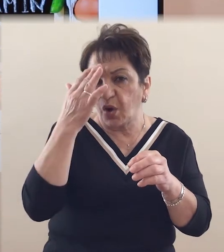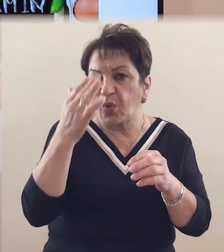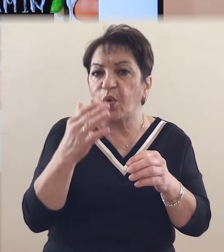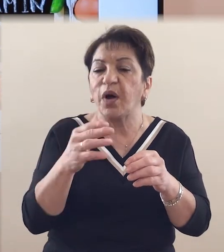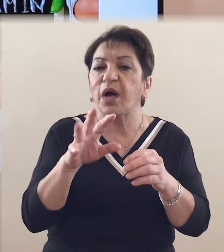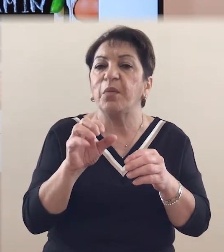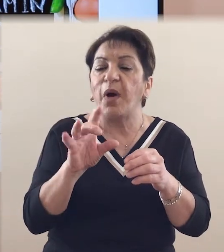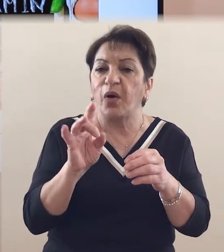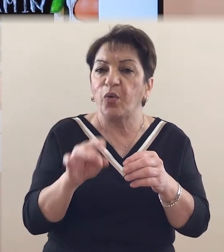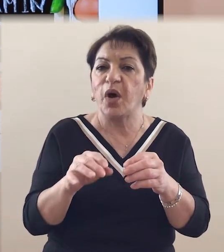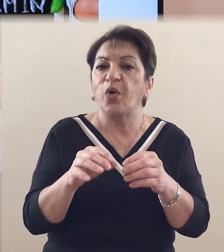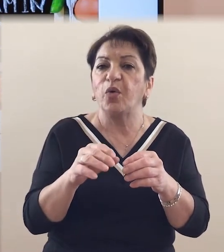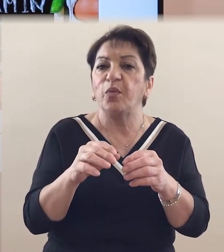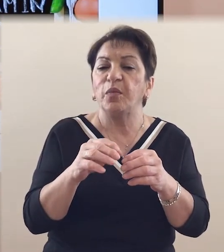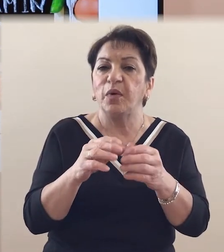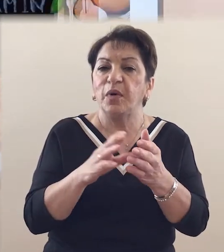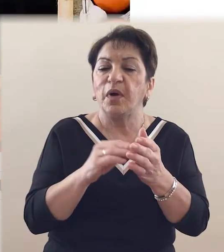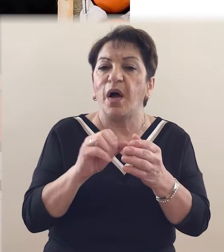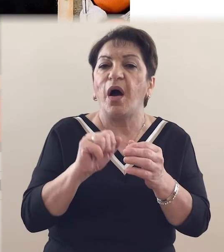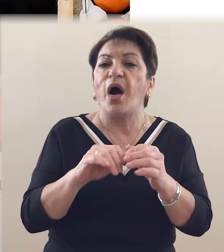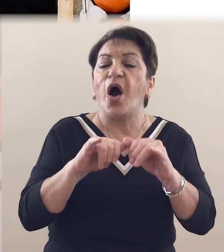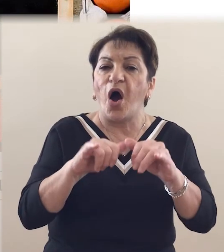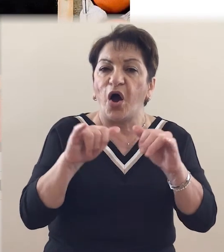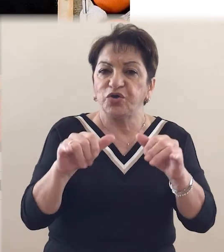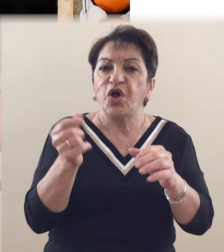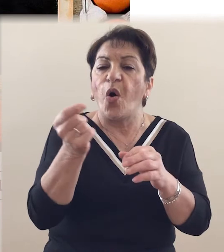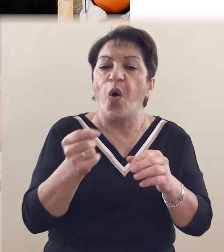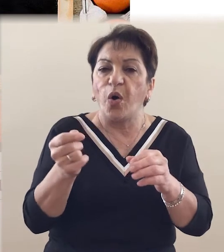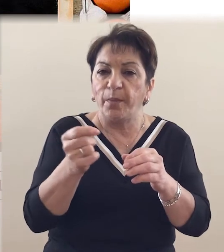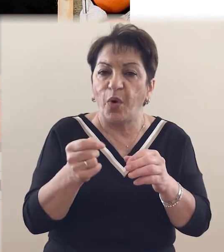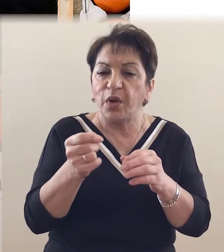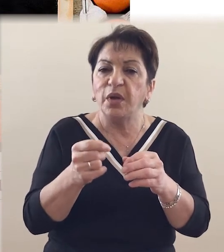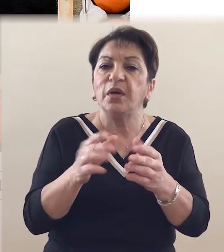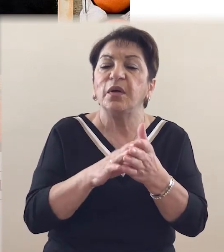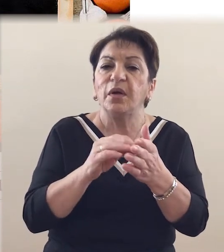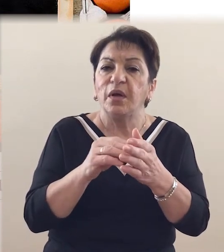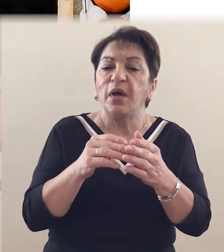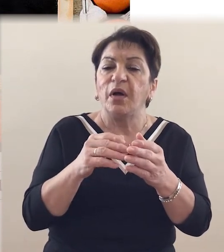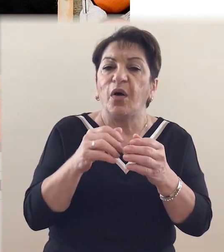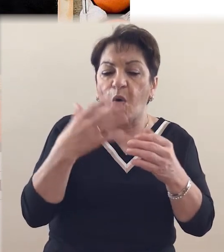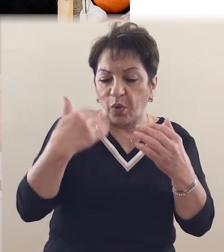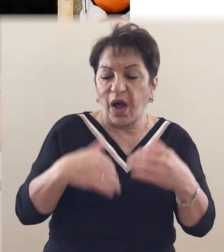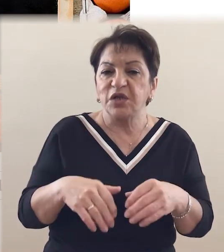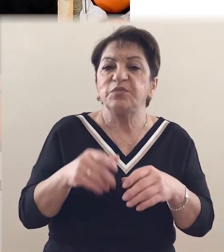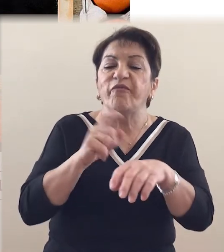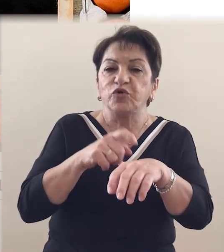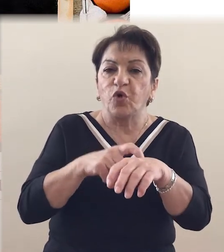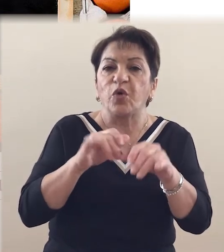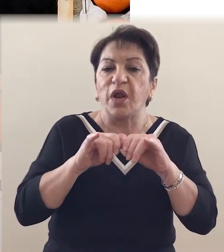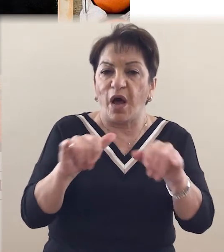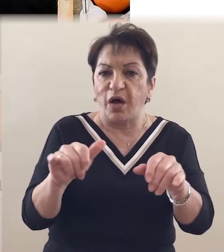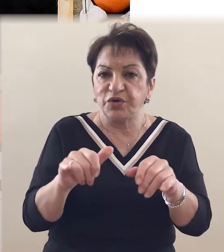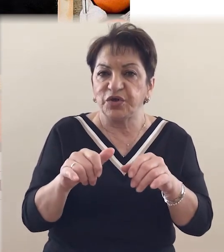մակ ուղեղում արտադրվող աճի հորմոնը, որը կարգավորվում է օրգանիզմի ոսկրերի աճը։ Ինչպես նաև